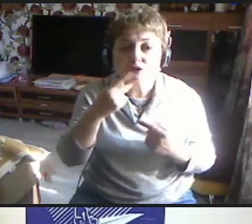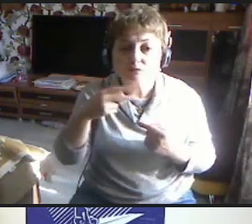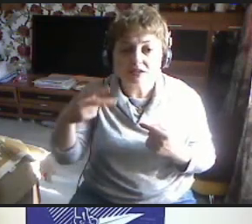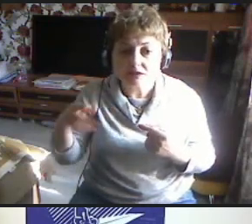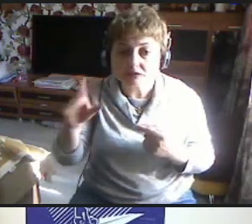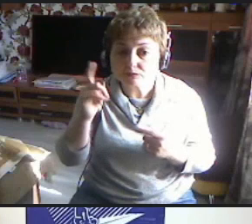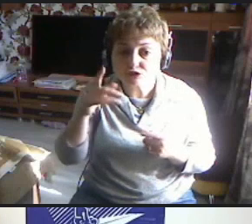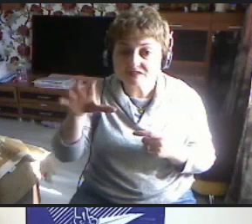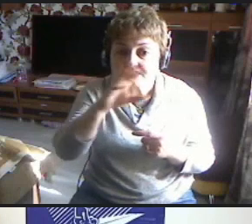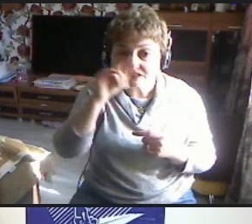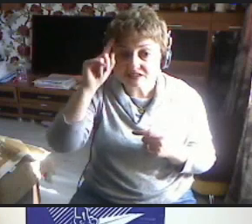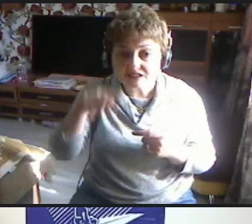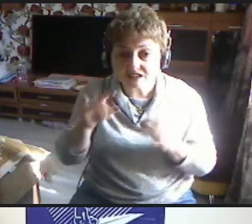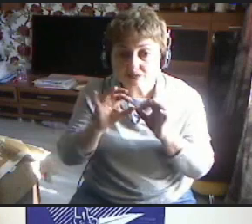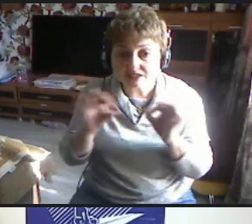знаете, что,